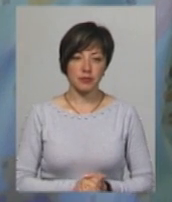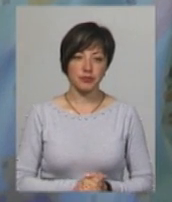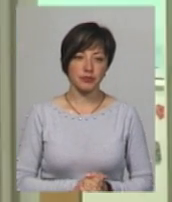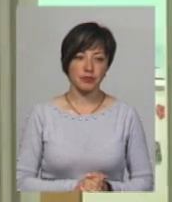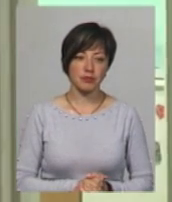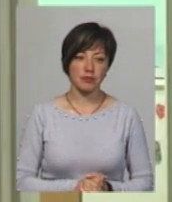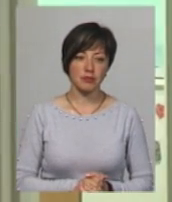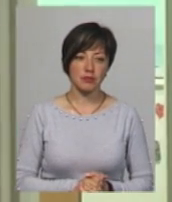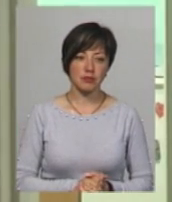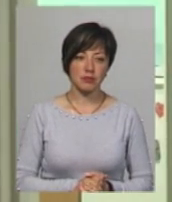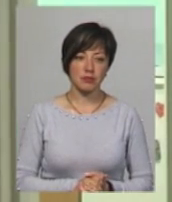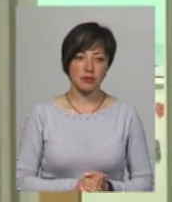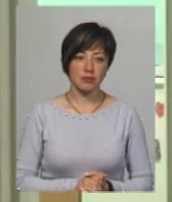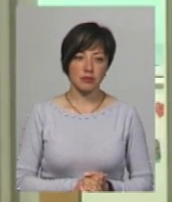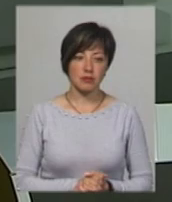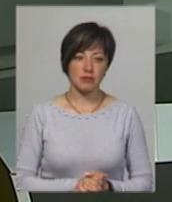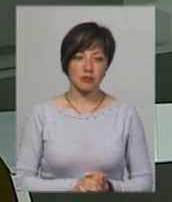Кривий, новини Поділля, Центр.